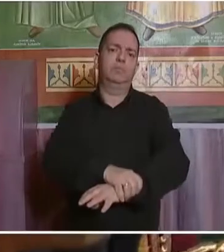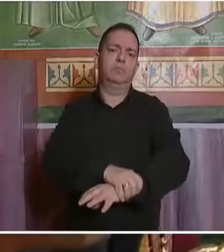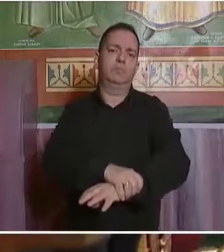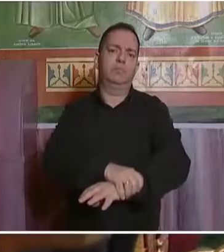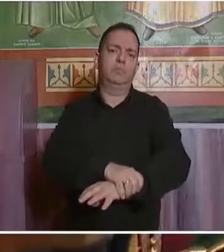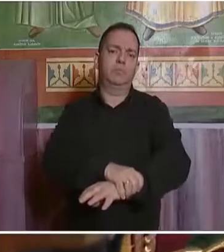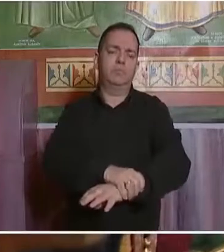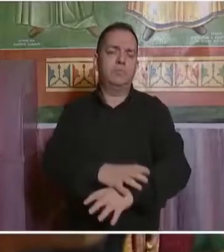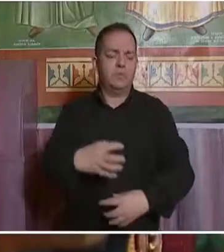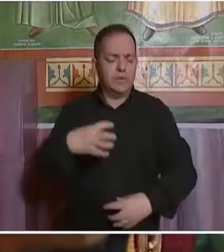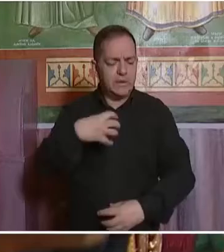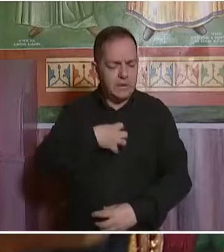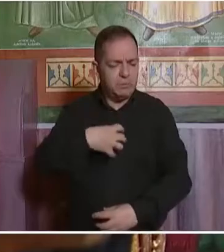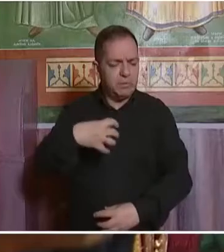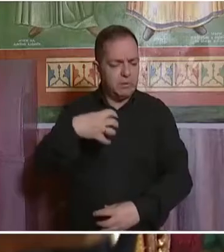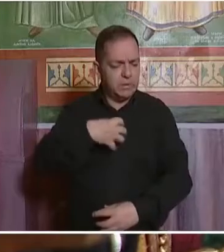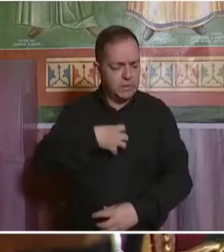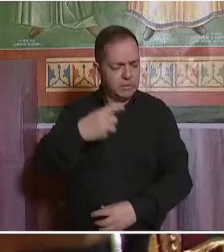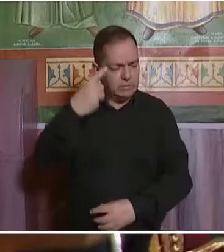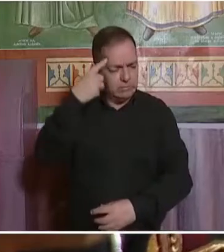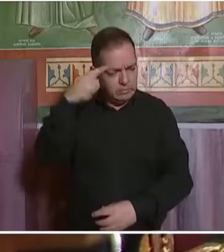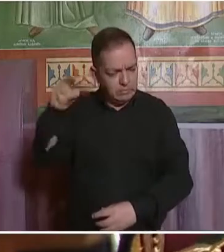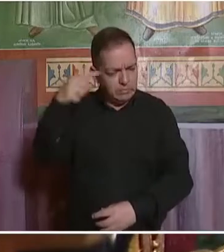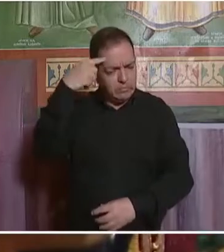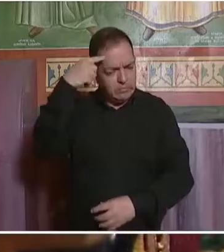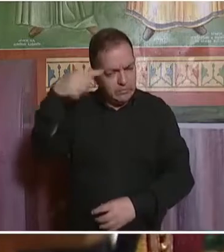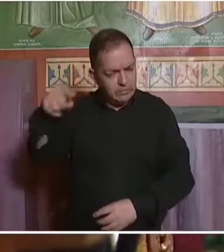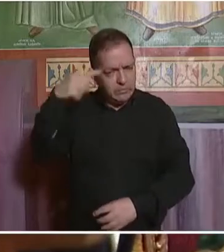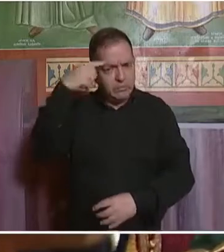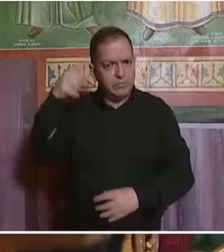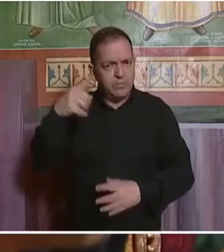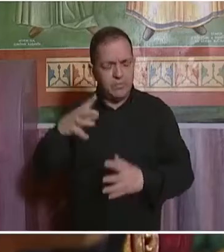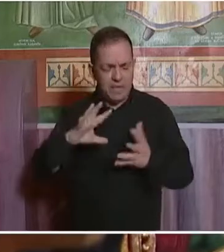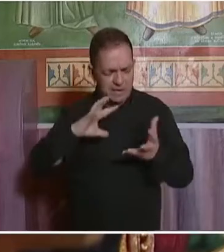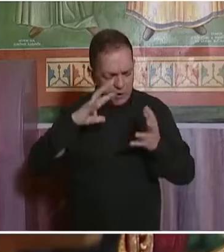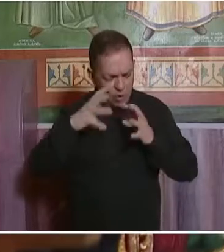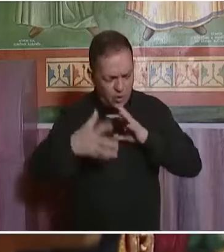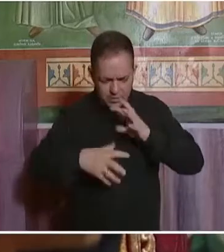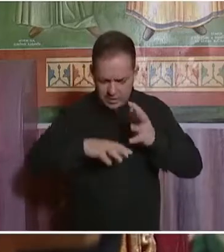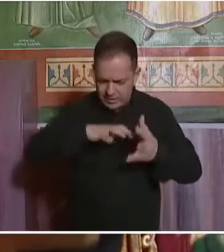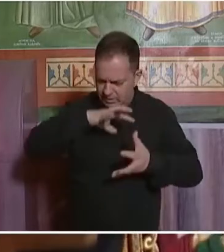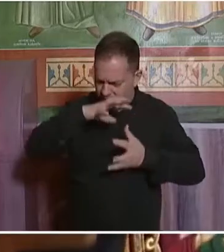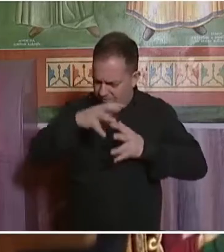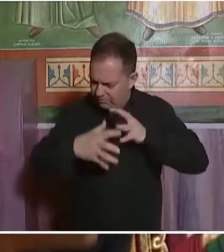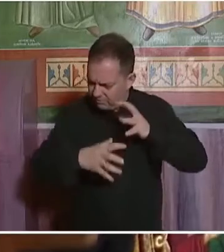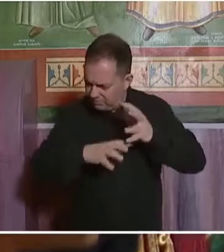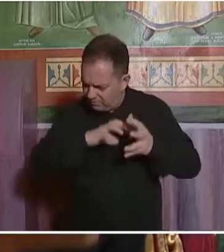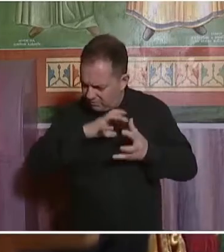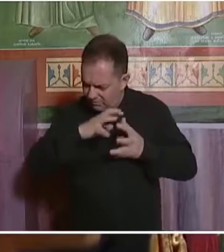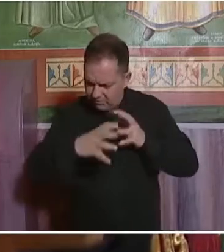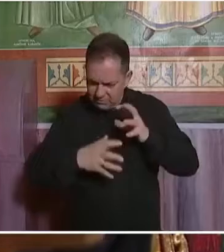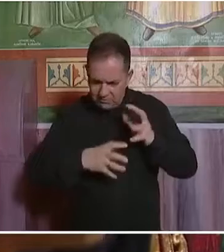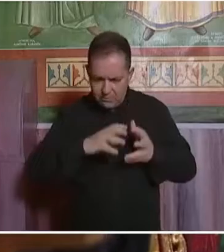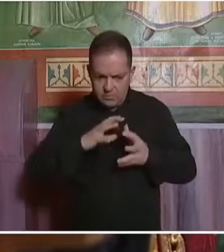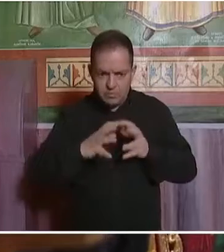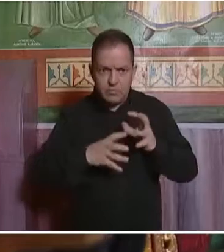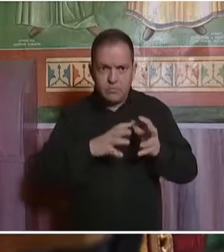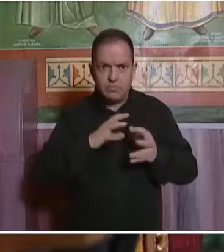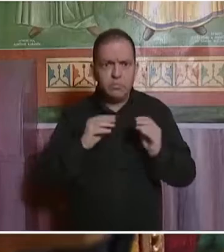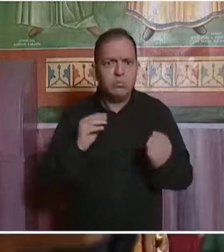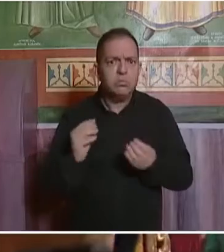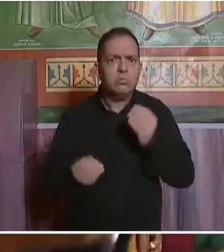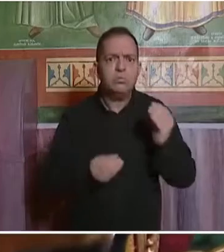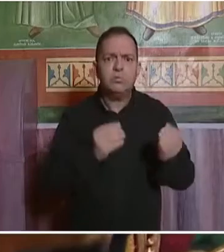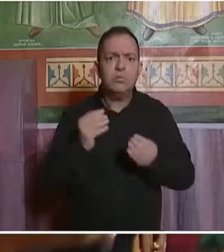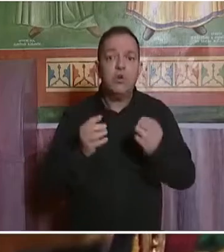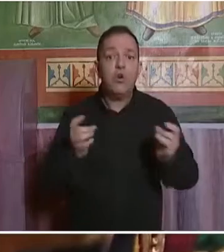είναι οι ενοχές, είναι τα ποικίλα συμπλέγματα όταν αντιστρατευόμαστε